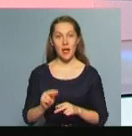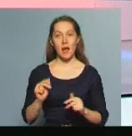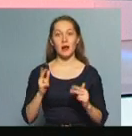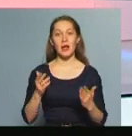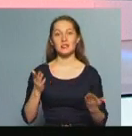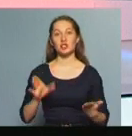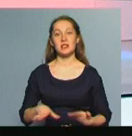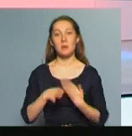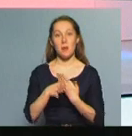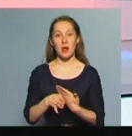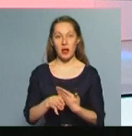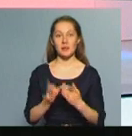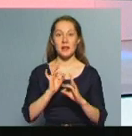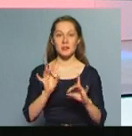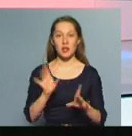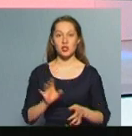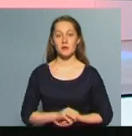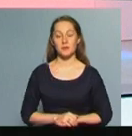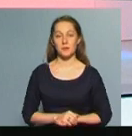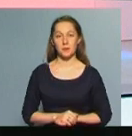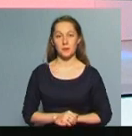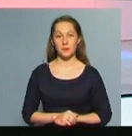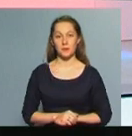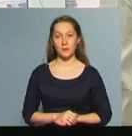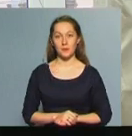помогают оступившимся, расскажет Елена Обуховская.